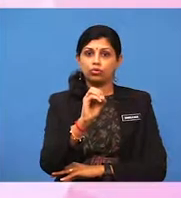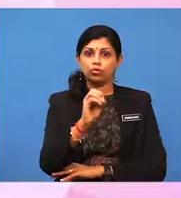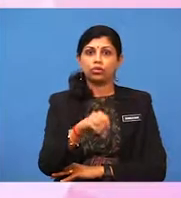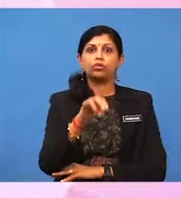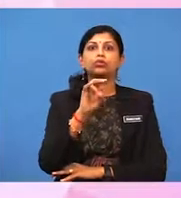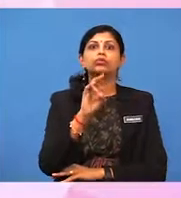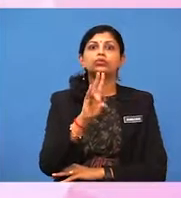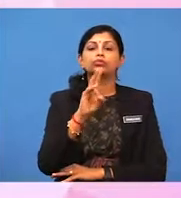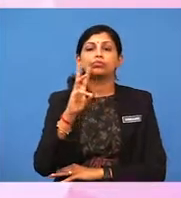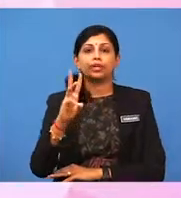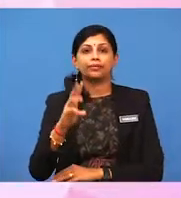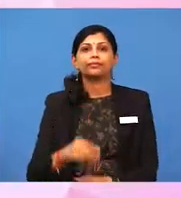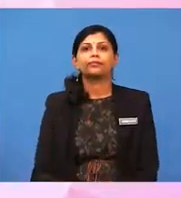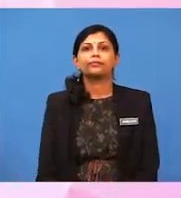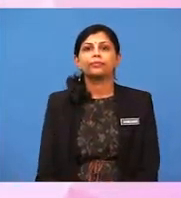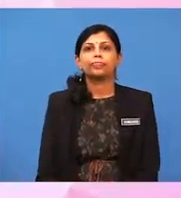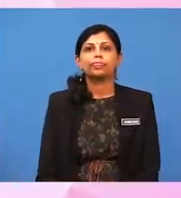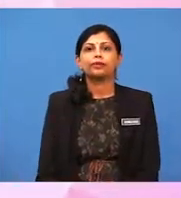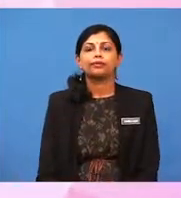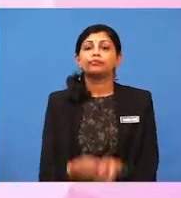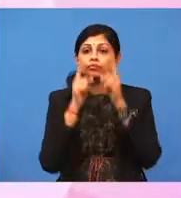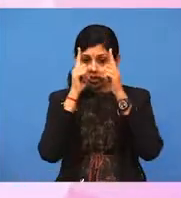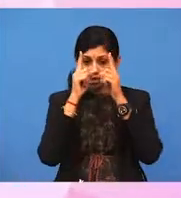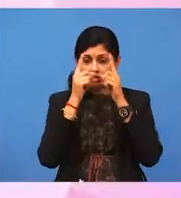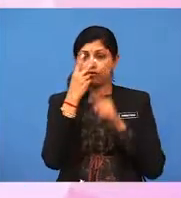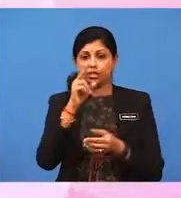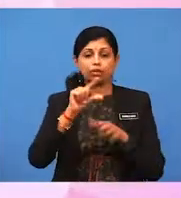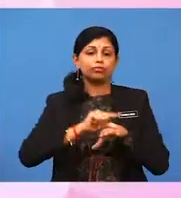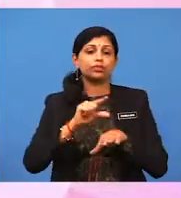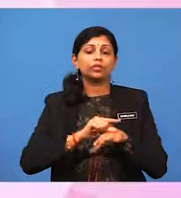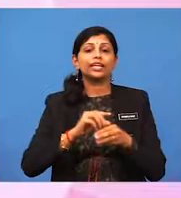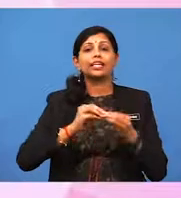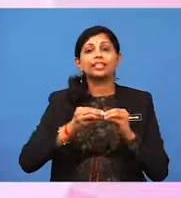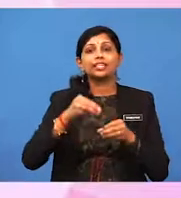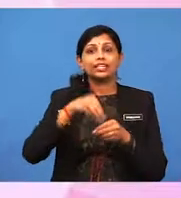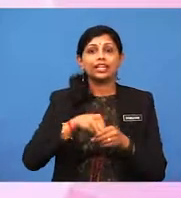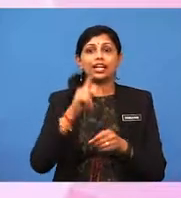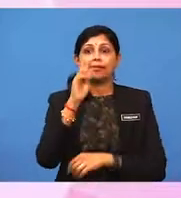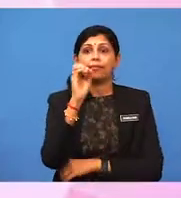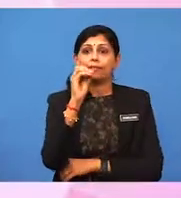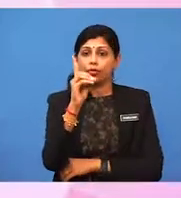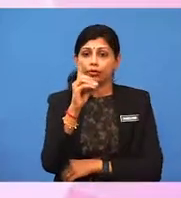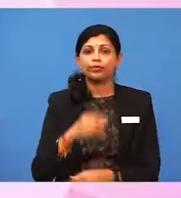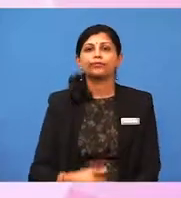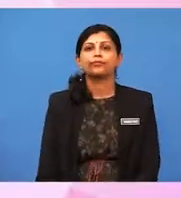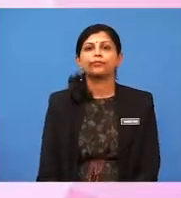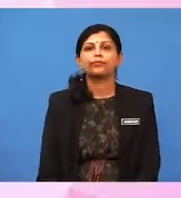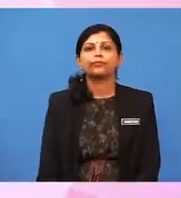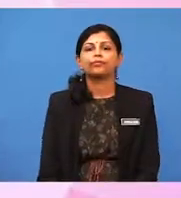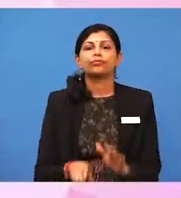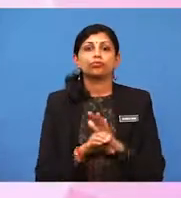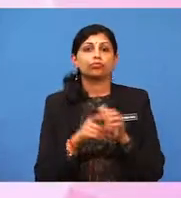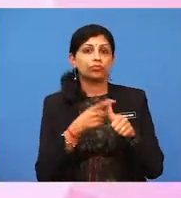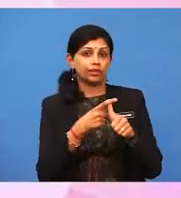897. Berikut adalah contoh penggunaan integer dalam kod segmen. Ayuh murid-murid, kita lihat contoh yang